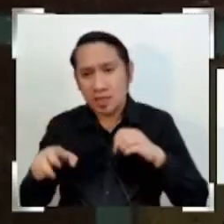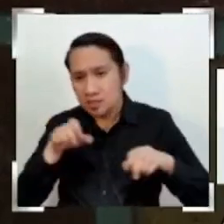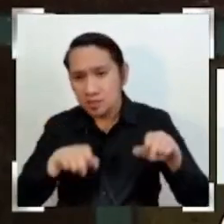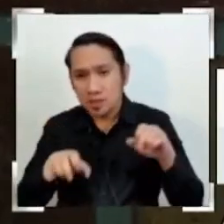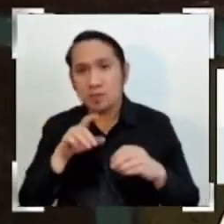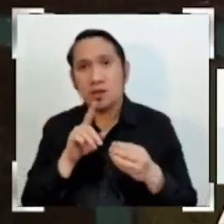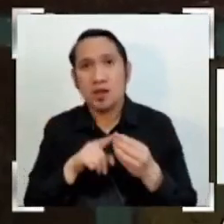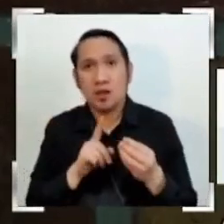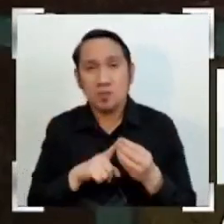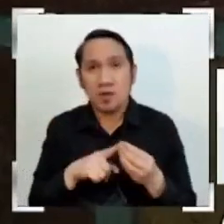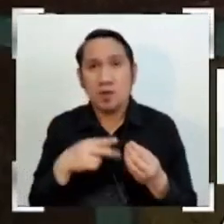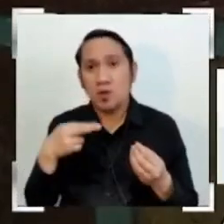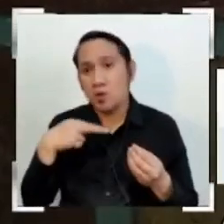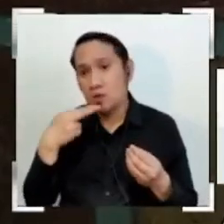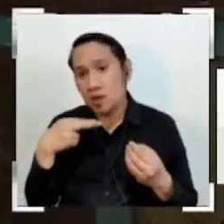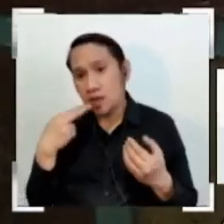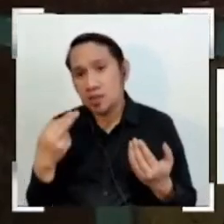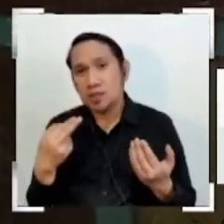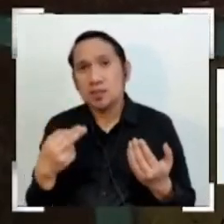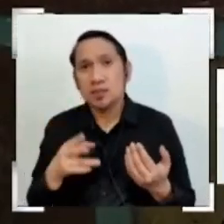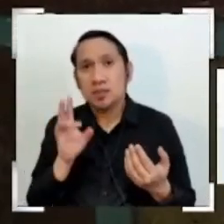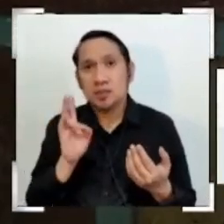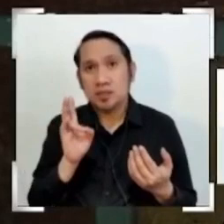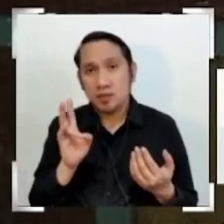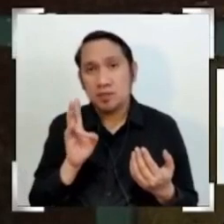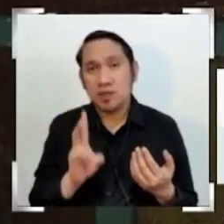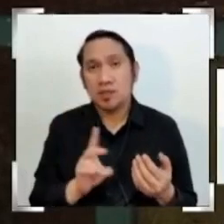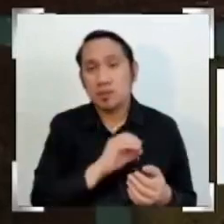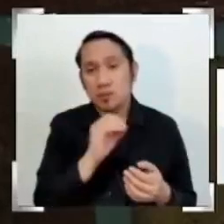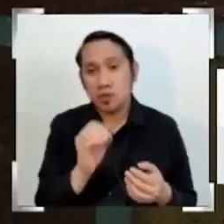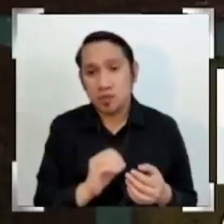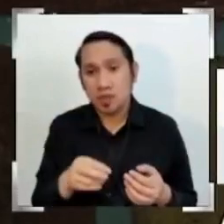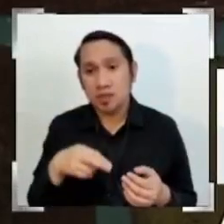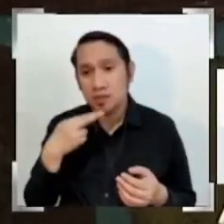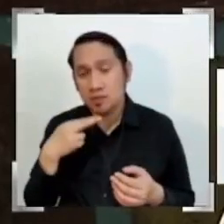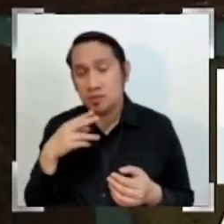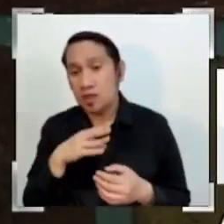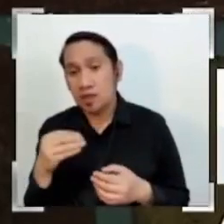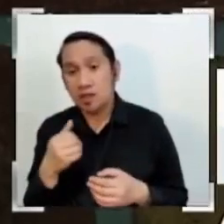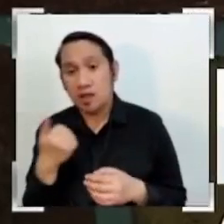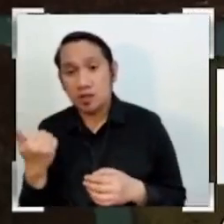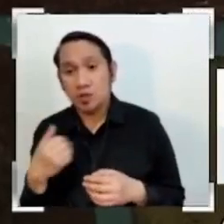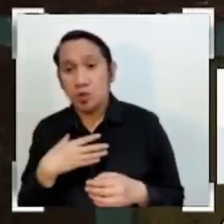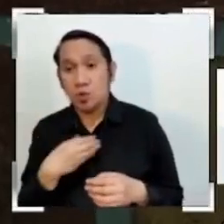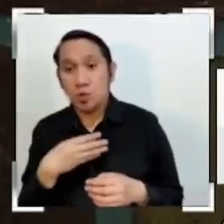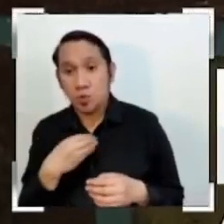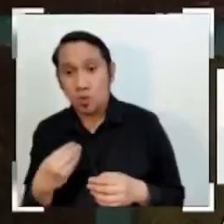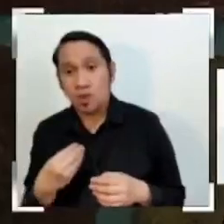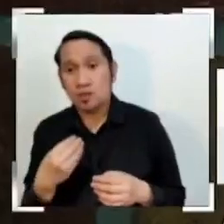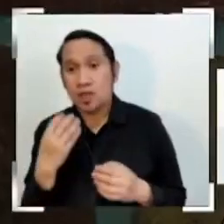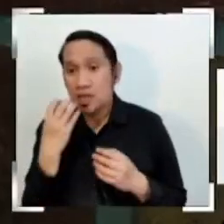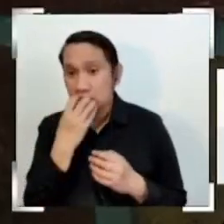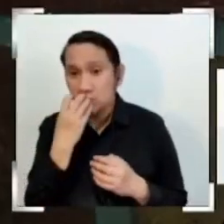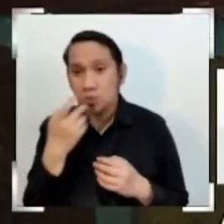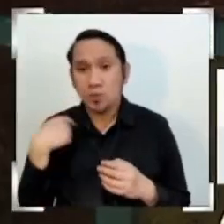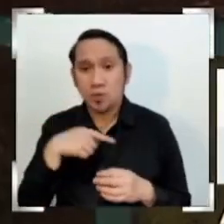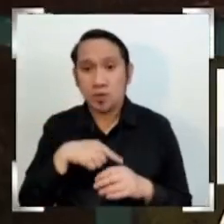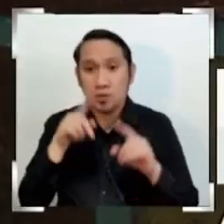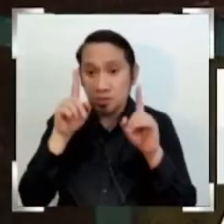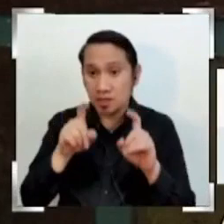mix, you know. 70% rice, 30% white corn. We tested the nutritional value,